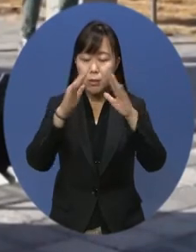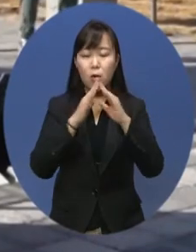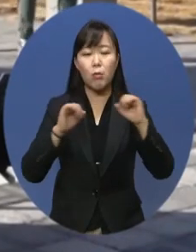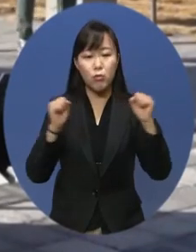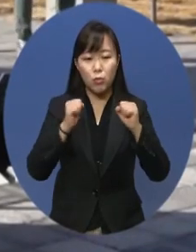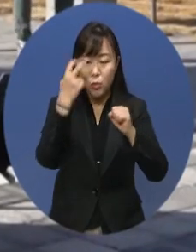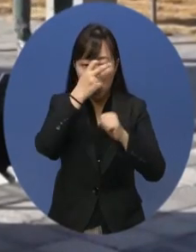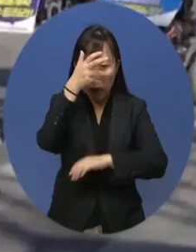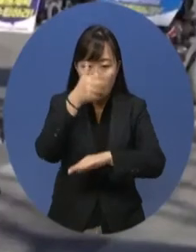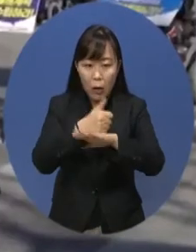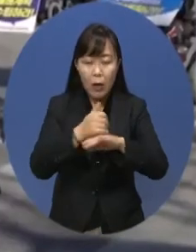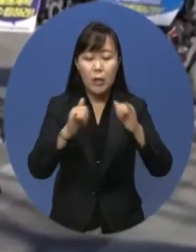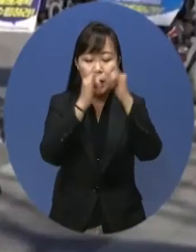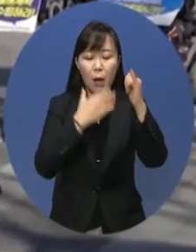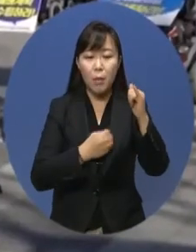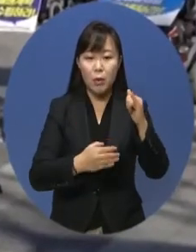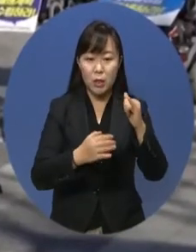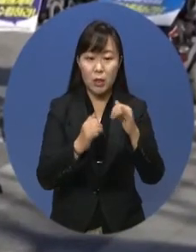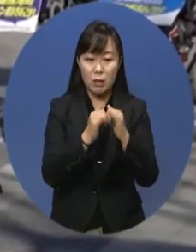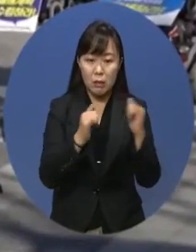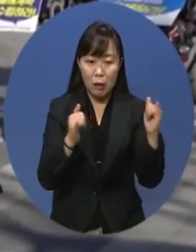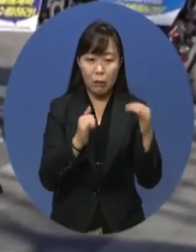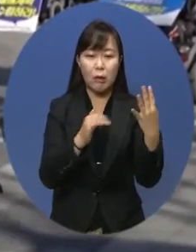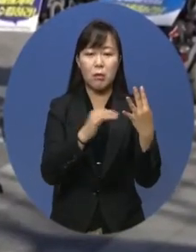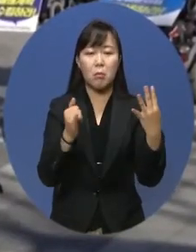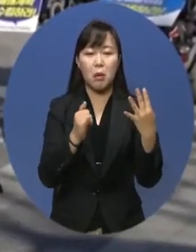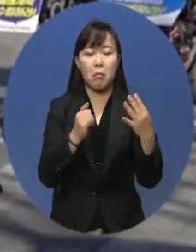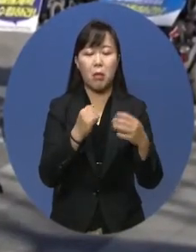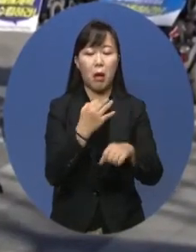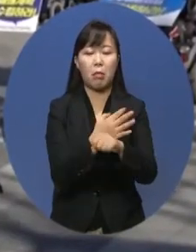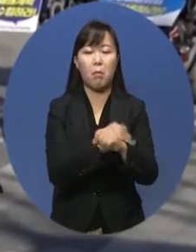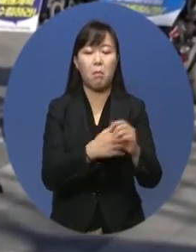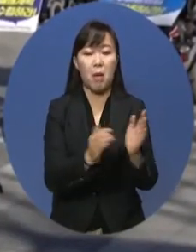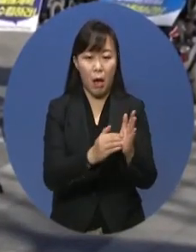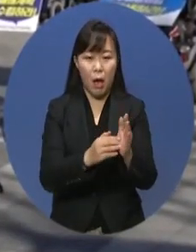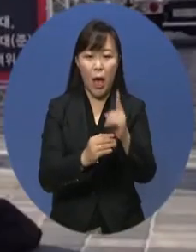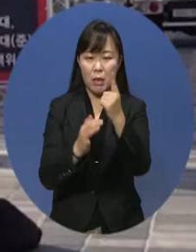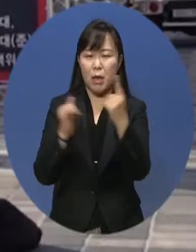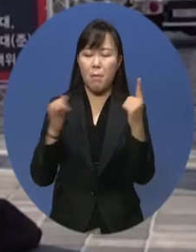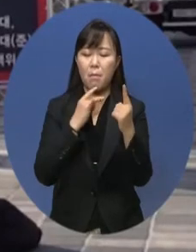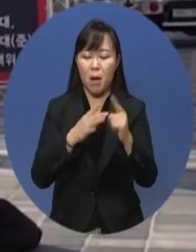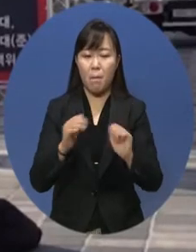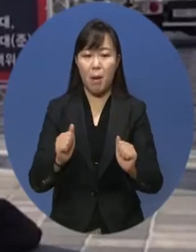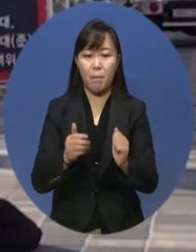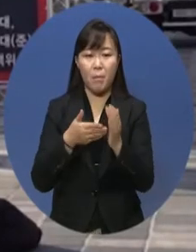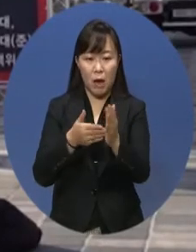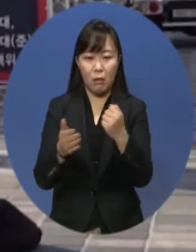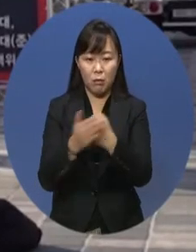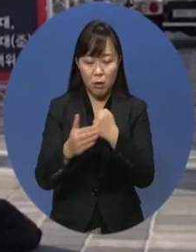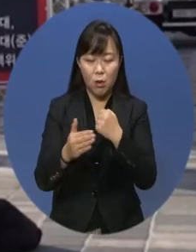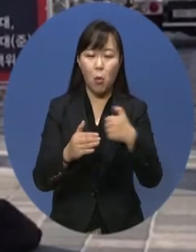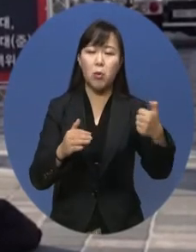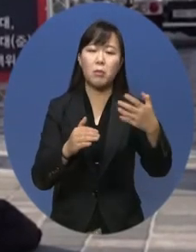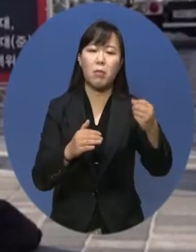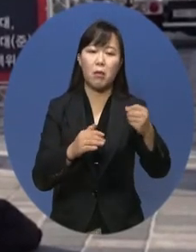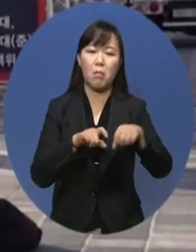결과 사회복지사 4명이 약식 기소됐고 그중 한 명만 재판에 넘겨져 벌금 50만 원을